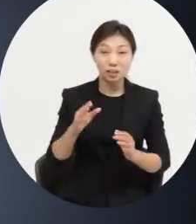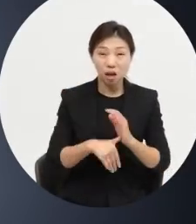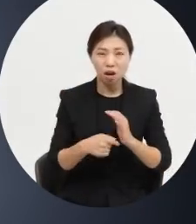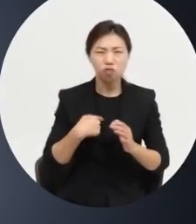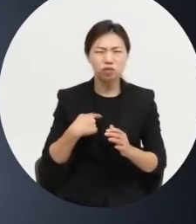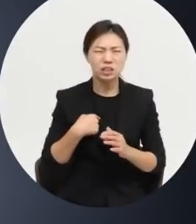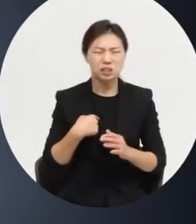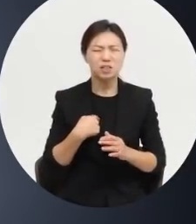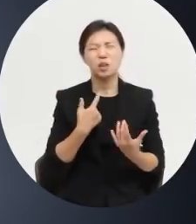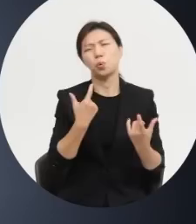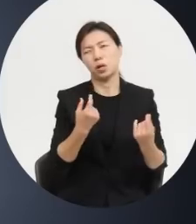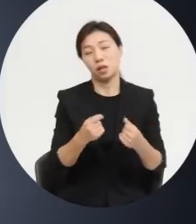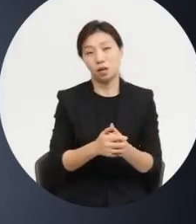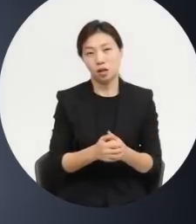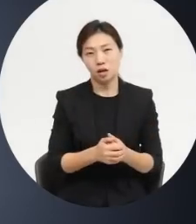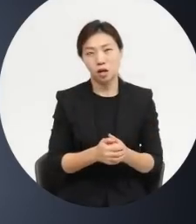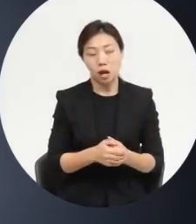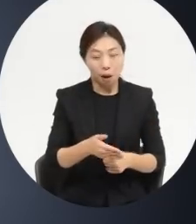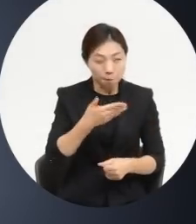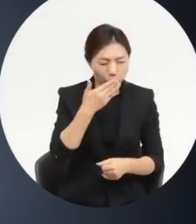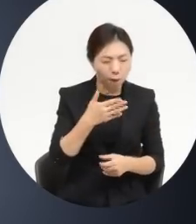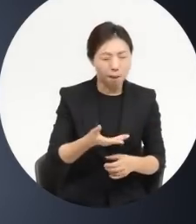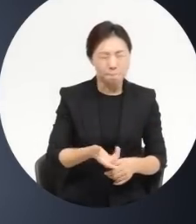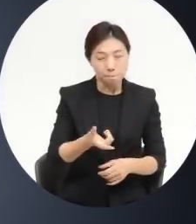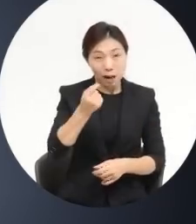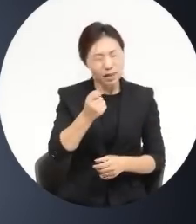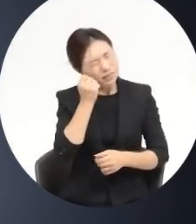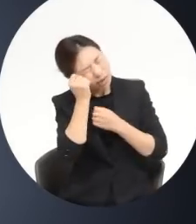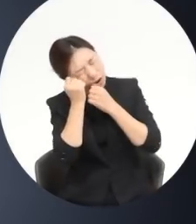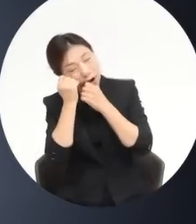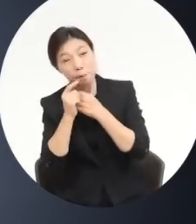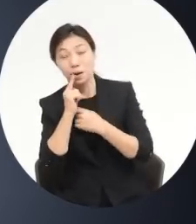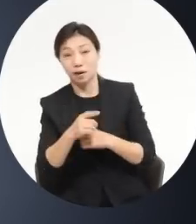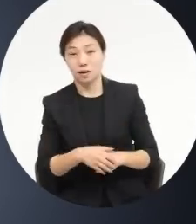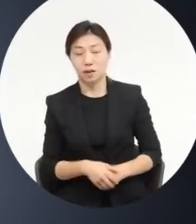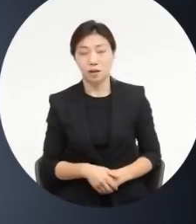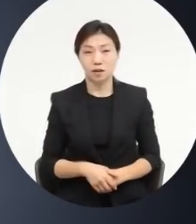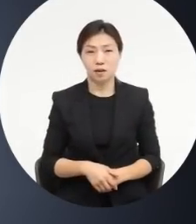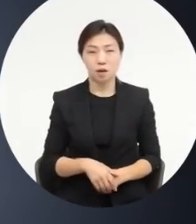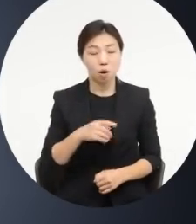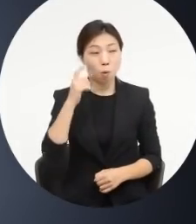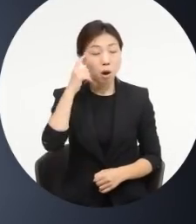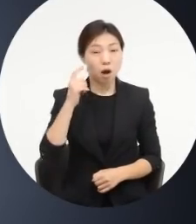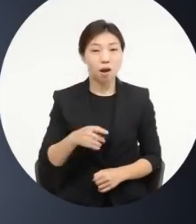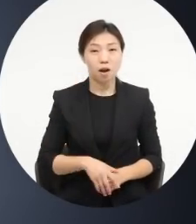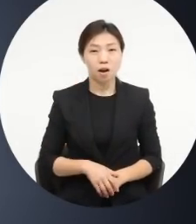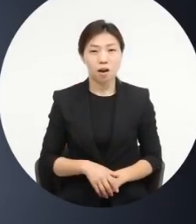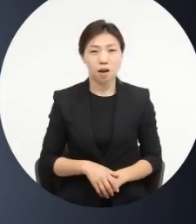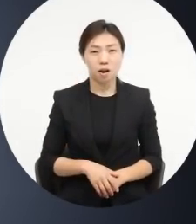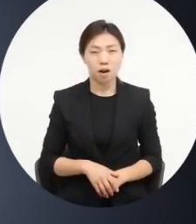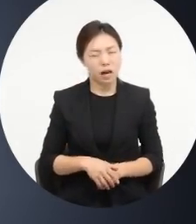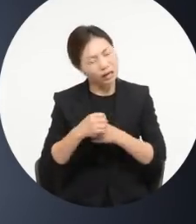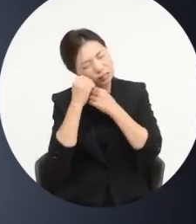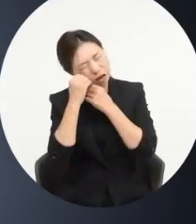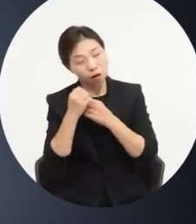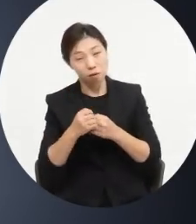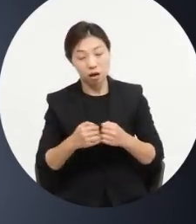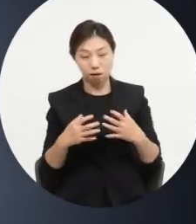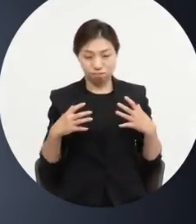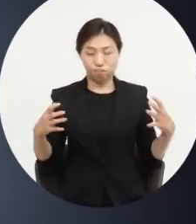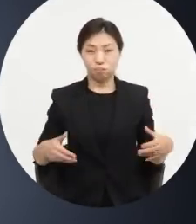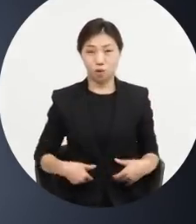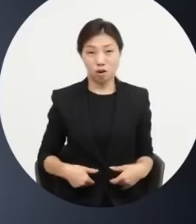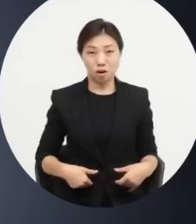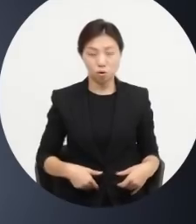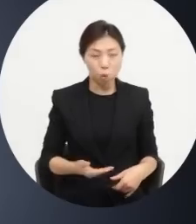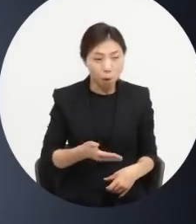그래요. 왜? 안 자면 살 빠진다고. 그다음 밥 먹고 막 뛰어다니면 야단쳐요. 좀 가만히 있어야 살이 찌지. 그